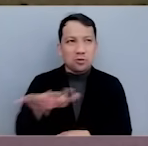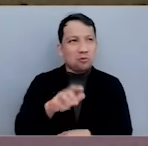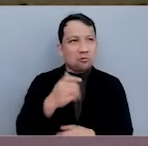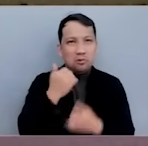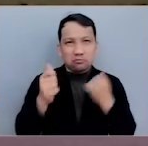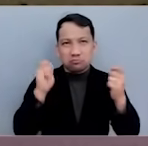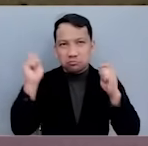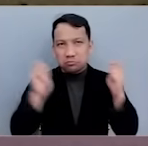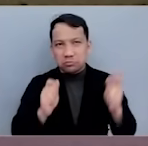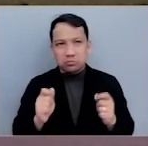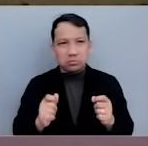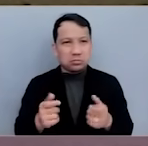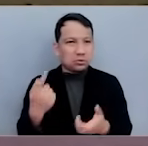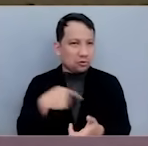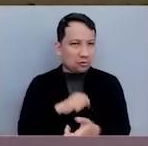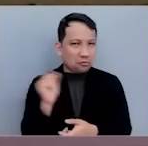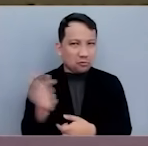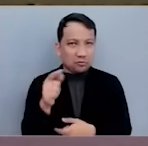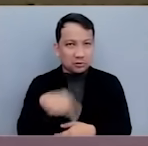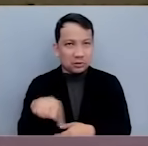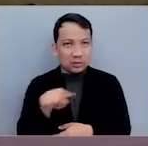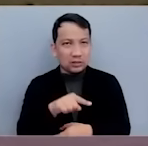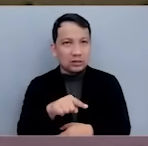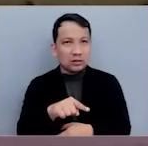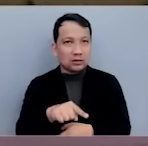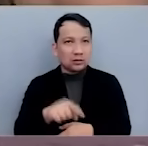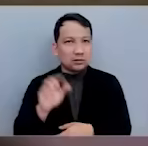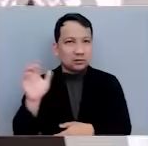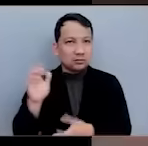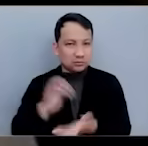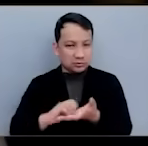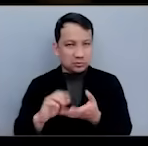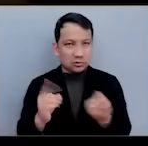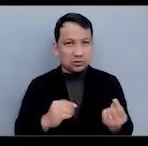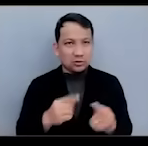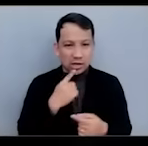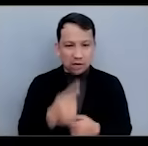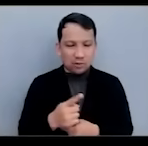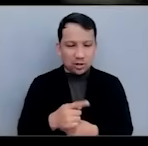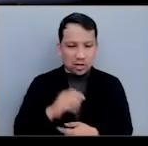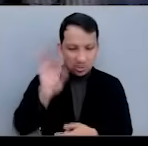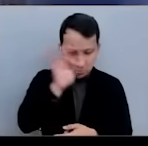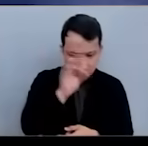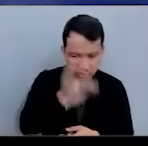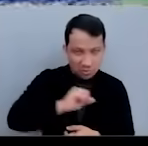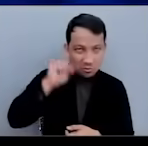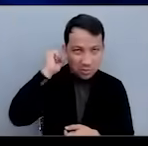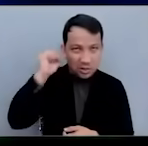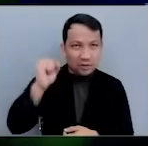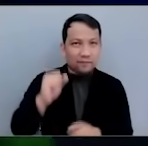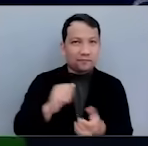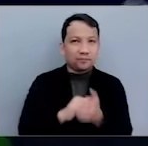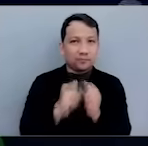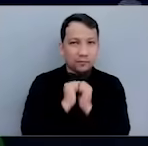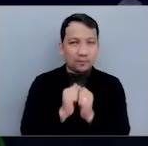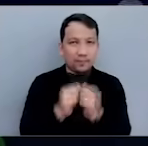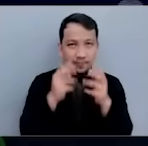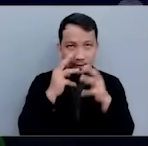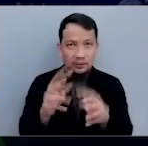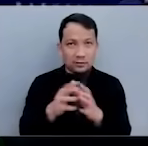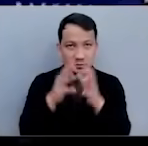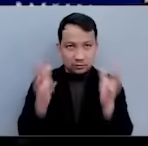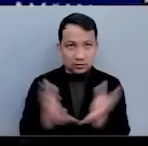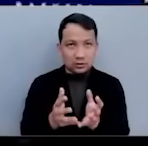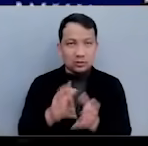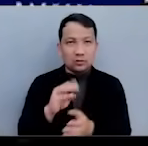Actually, pinapractice ko rin sa bahay. Pinoy! Pinoy! Kasama sa mga makakakita sa higanteng MOA Ball, ang stacked